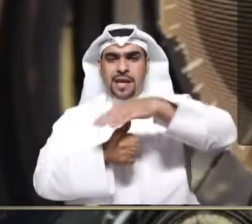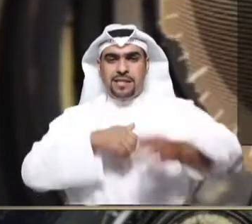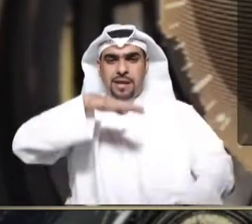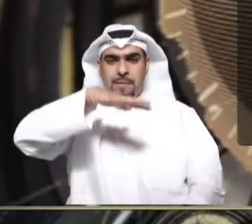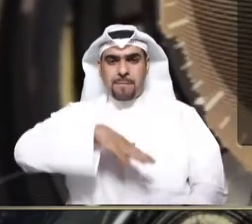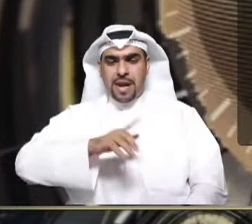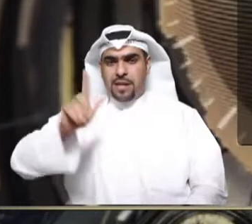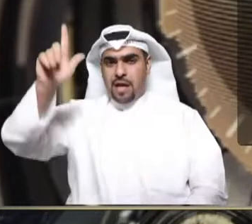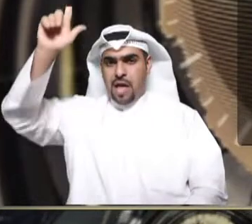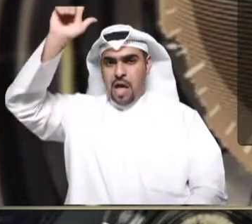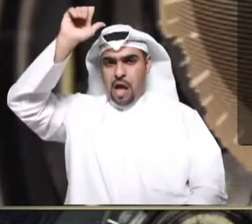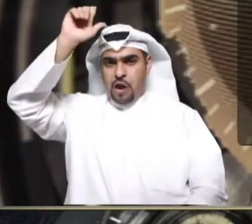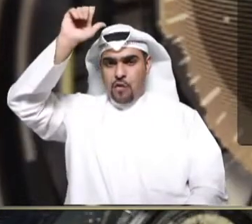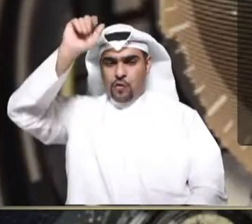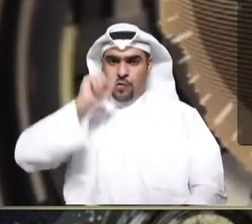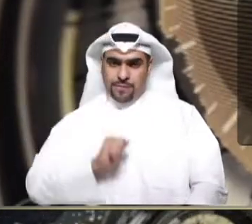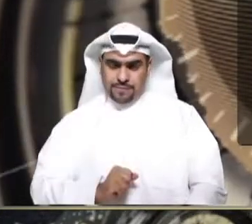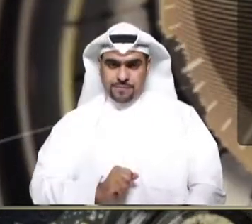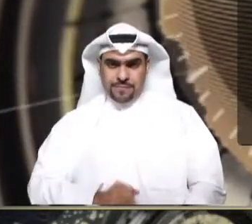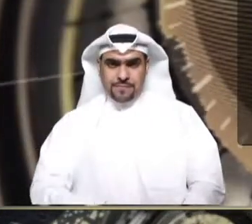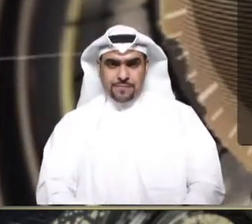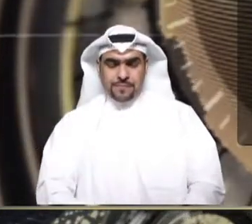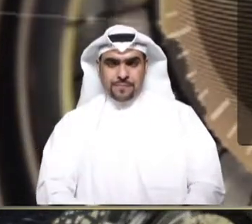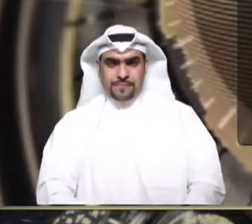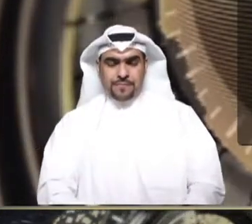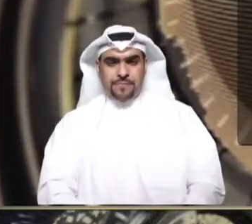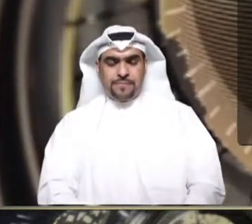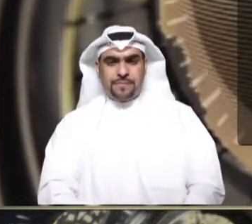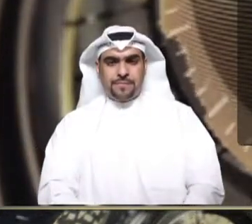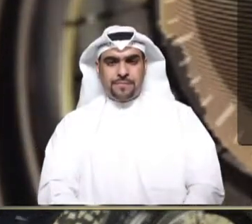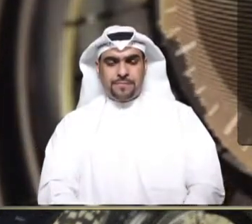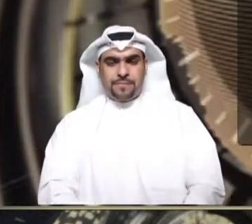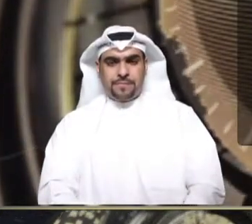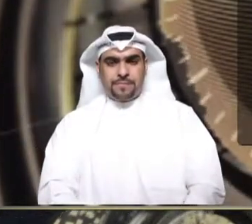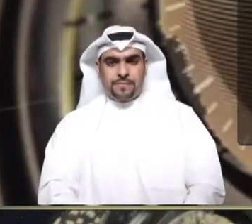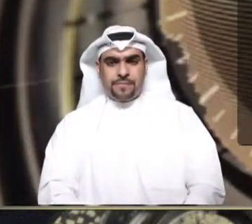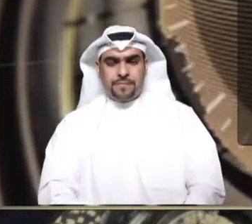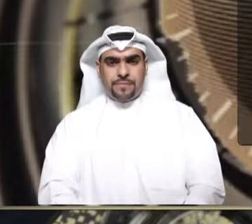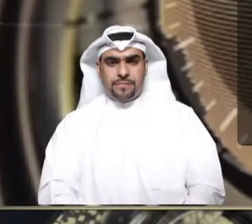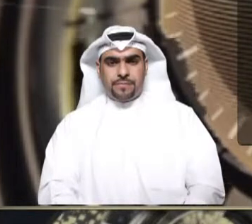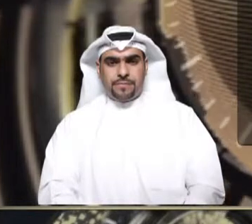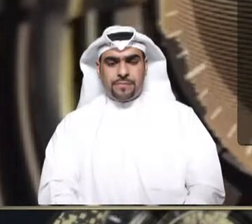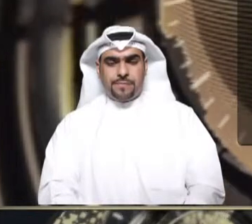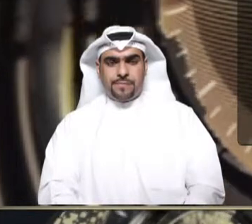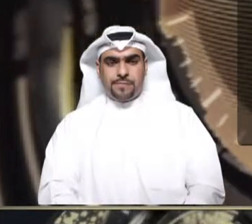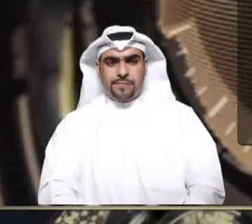الحكيمة لأخيه صاحب الجلالة الهاشمية الملك عبد الله الثاني ابن